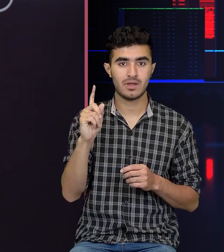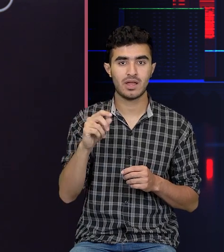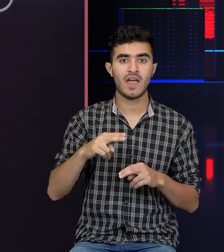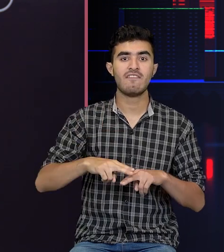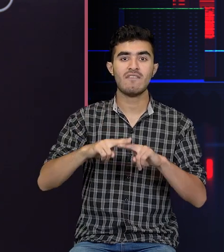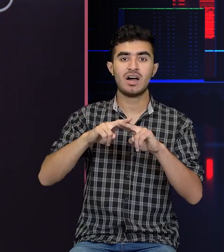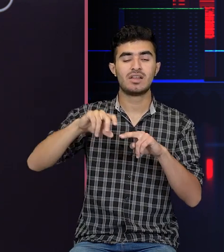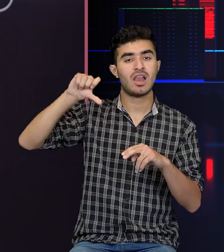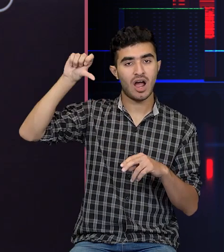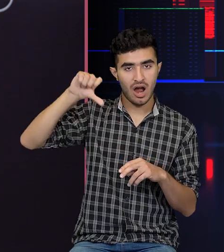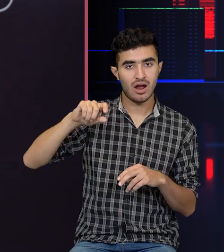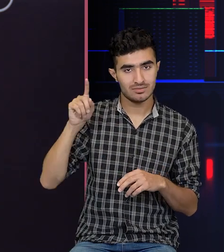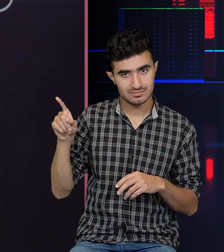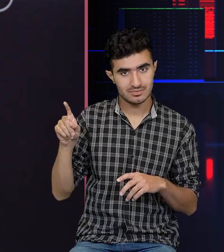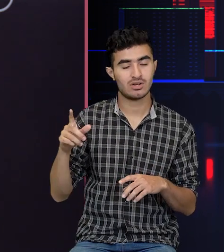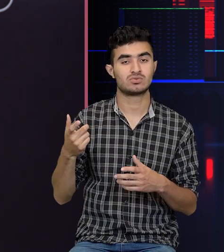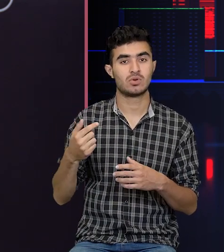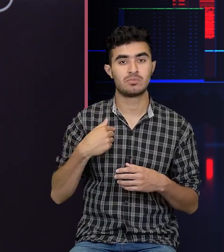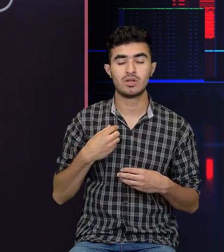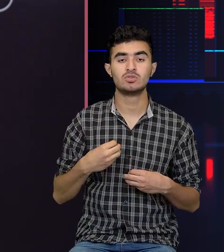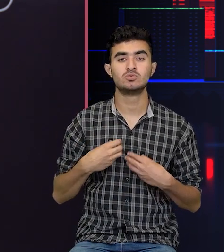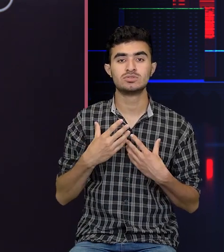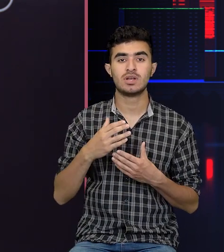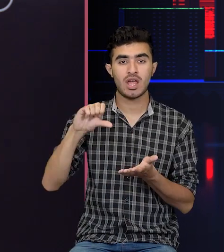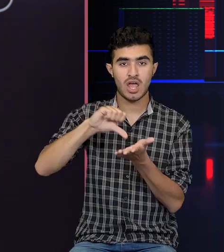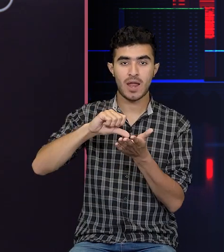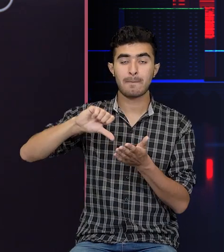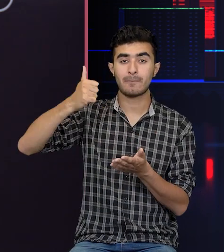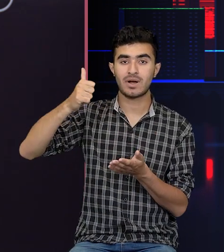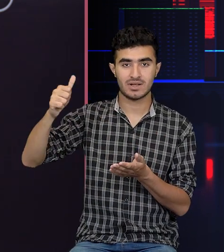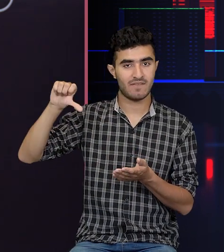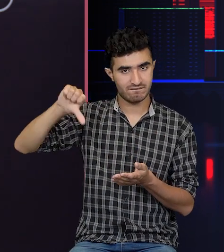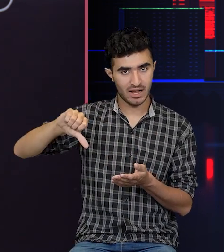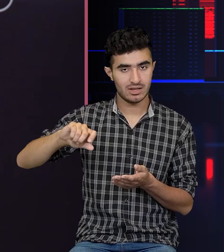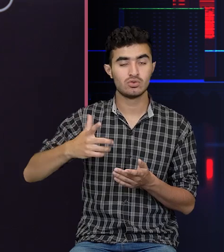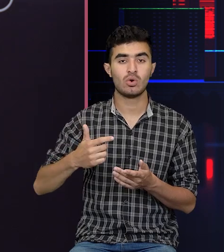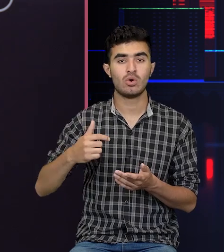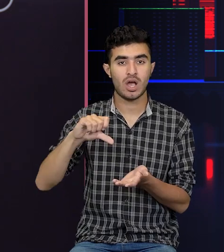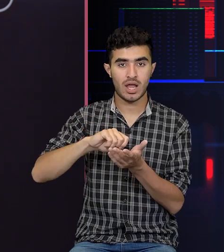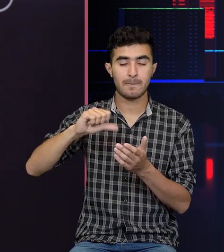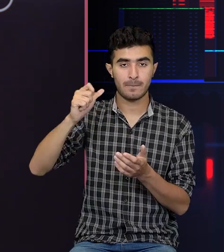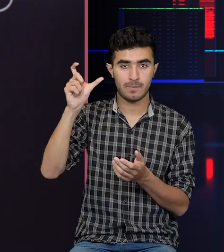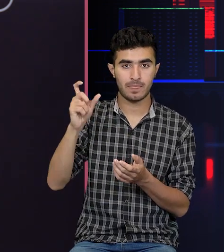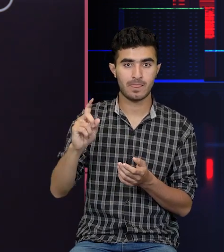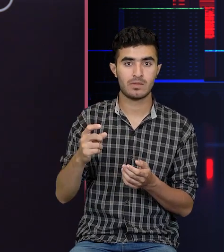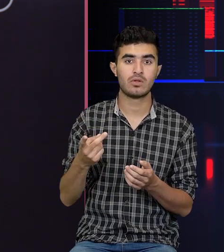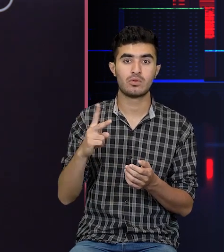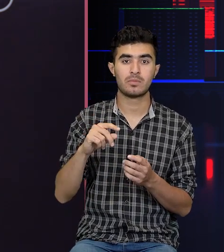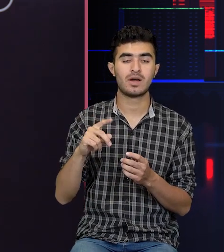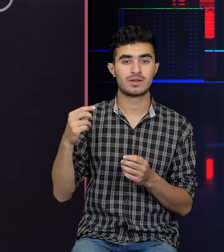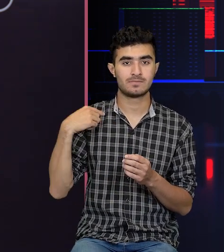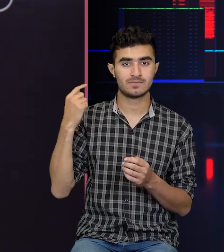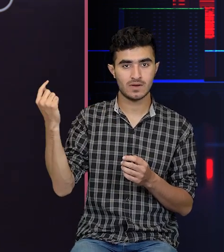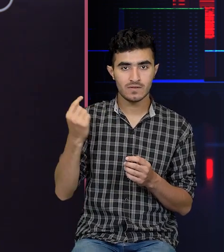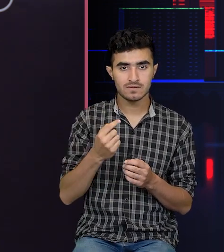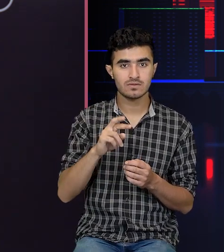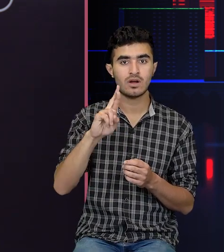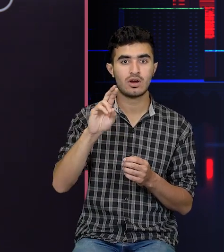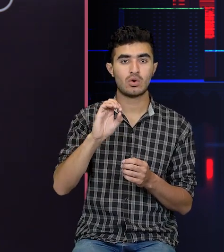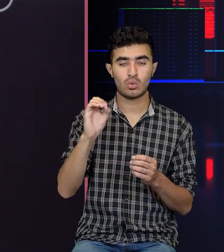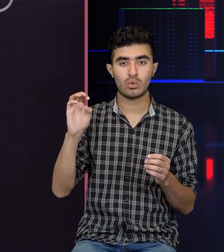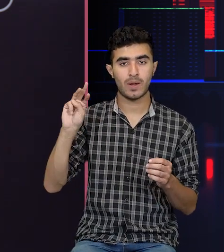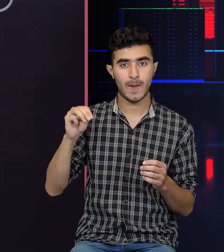काफ़ी डिसहार्ट थे। उन्होंने देखा कि मैं मैच तो हार गया हूं, लेकिन उनके दिल में भी यही बात थी, शायद मैं भी होता तो मैं भी यही